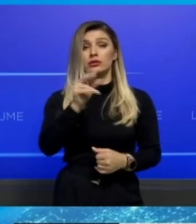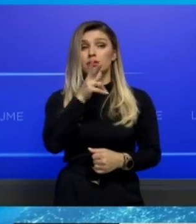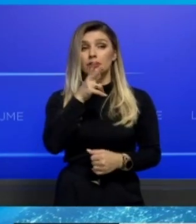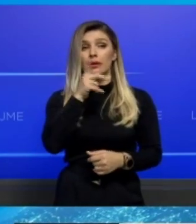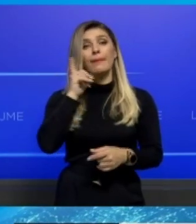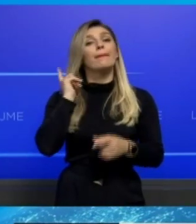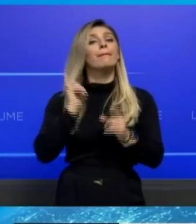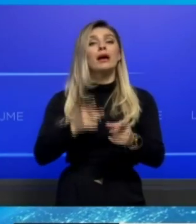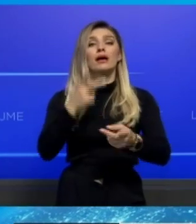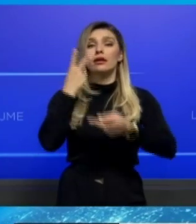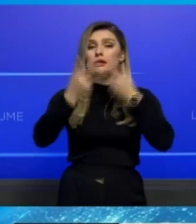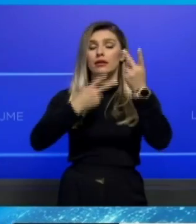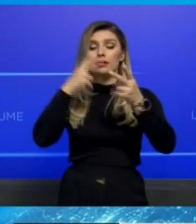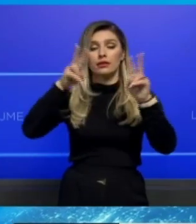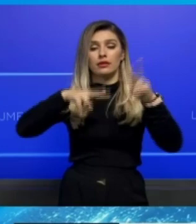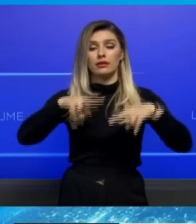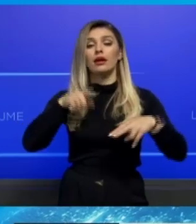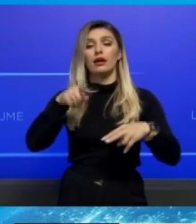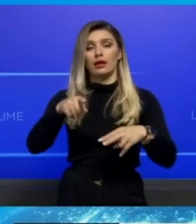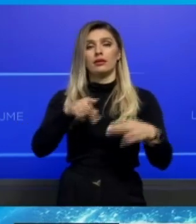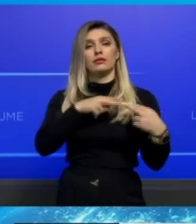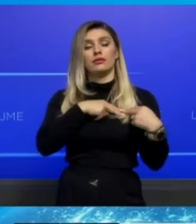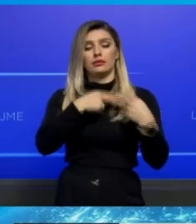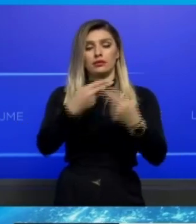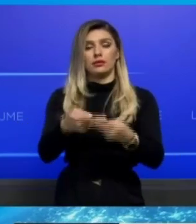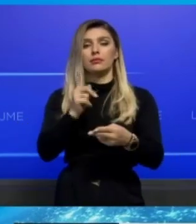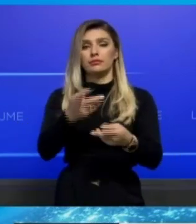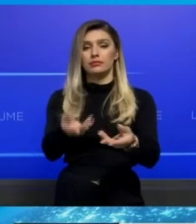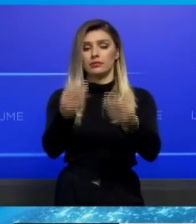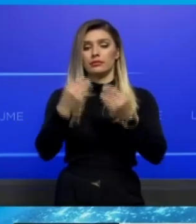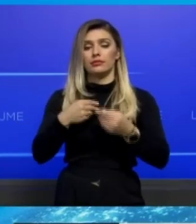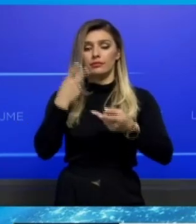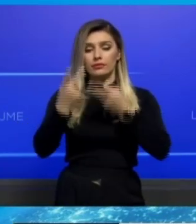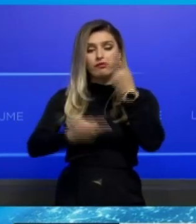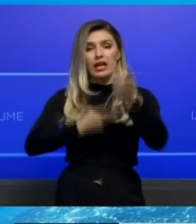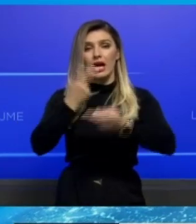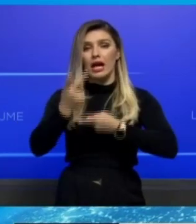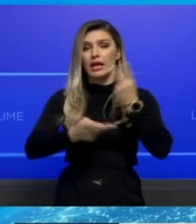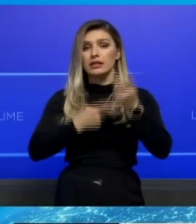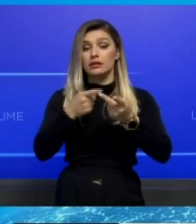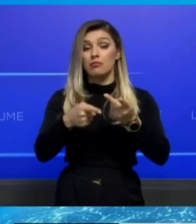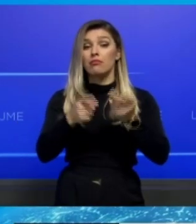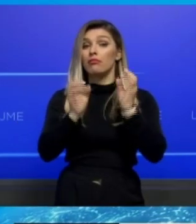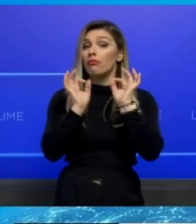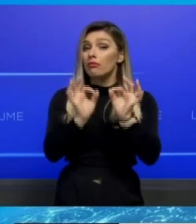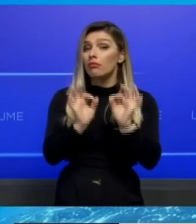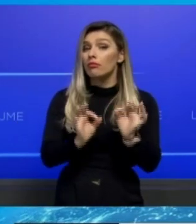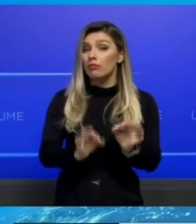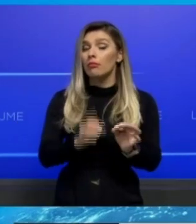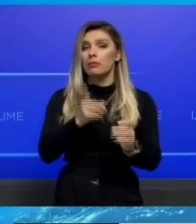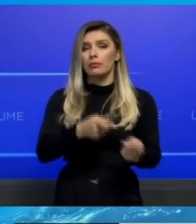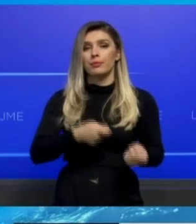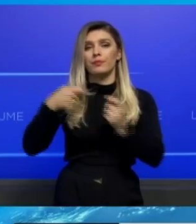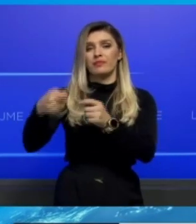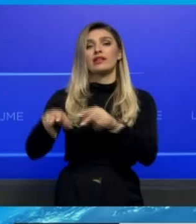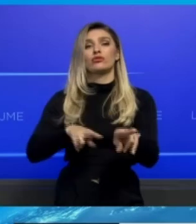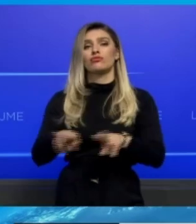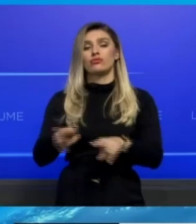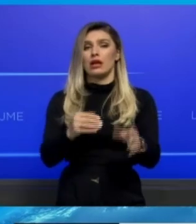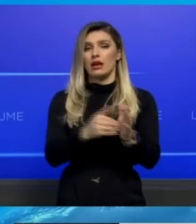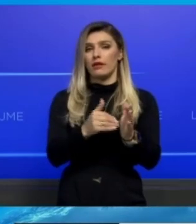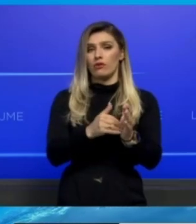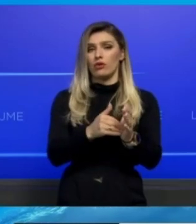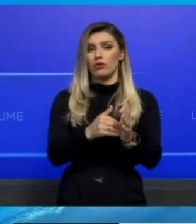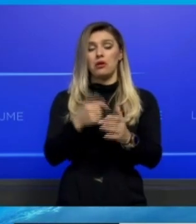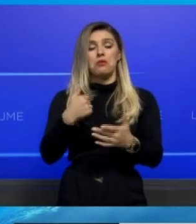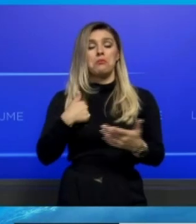ta dërgoj një kërkes, i njëti duhet ta shqyrtoj dhe nëse ka bazueshmëri të njëjtën ta dërgoj në gjykatën kushtetuese.